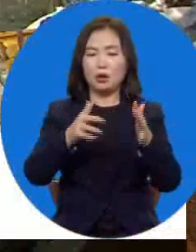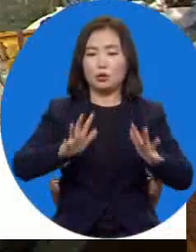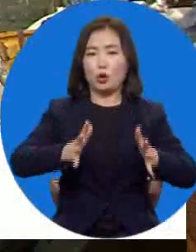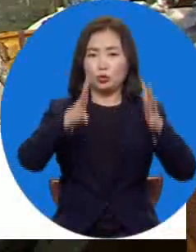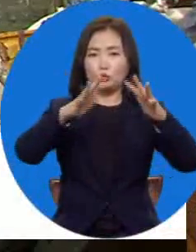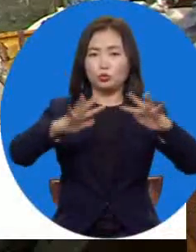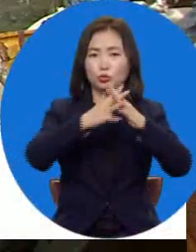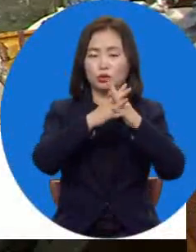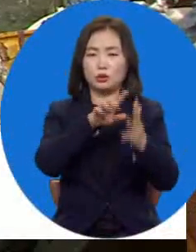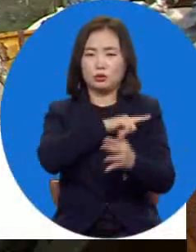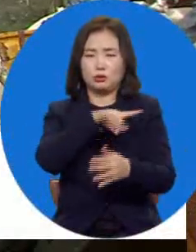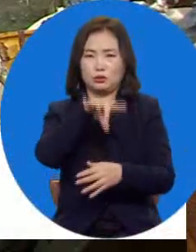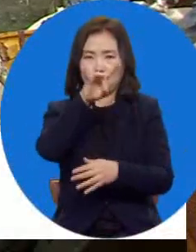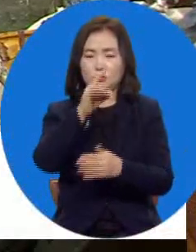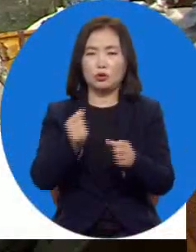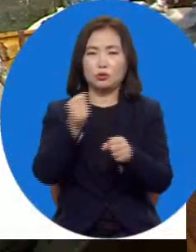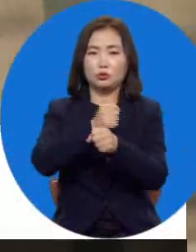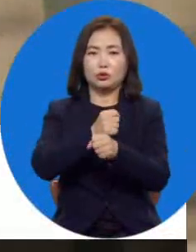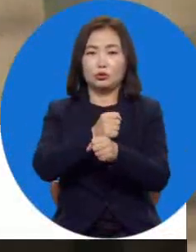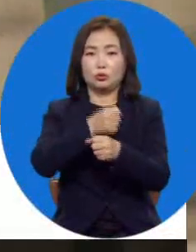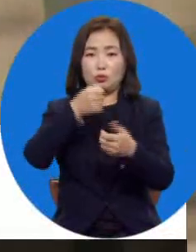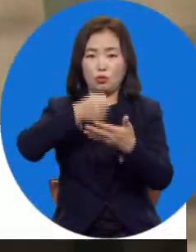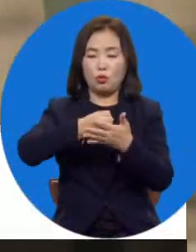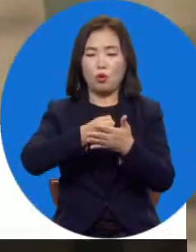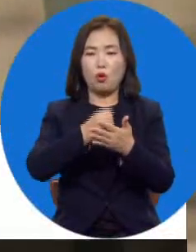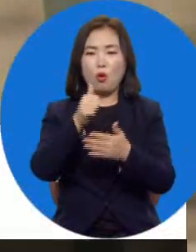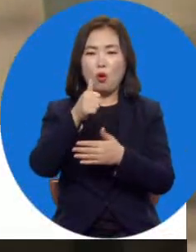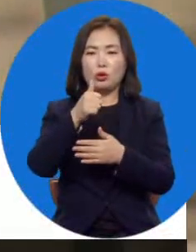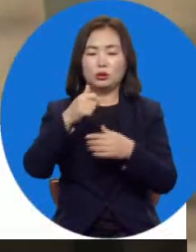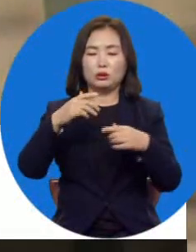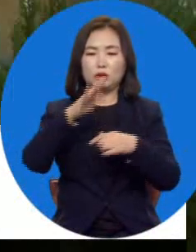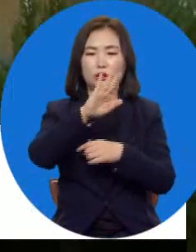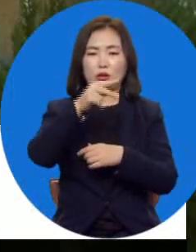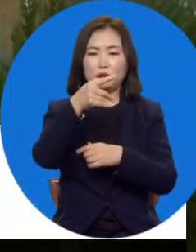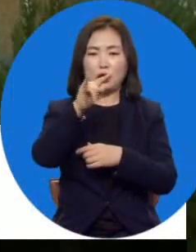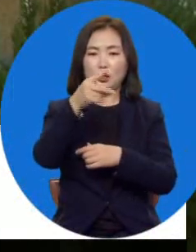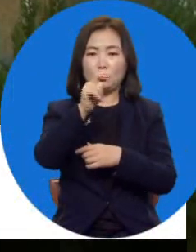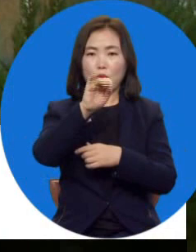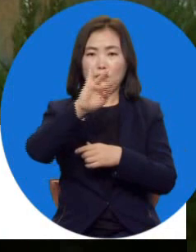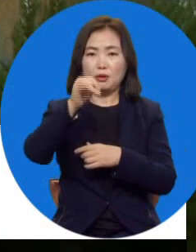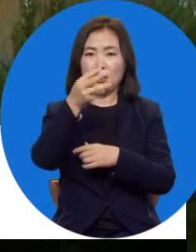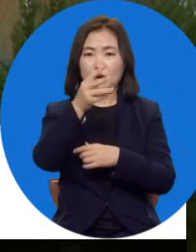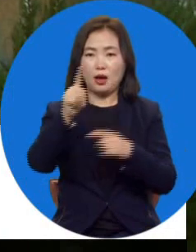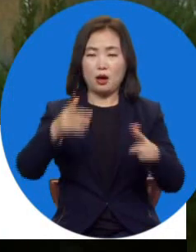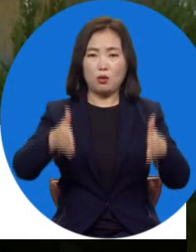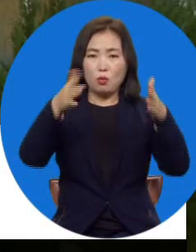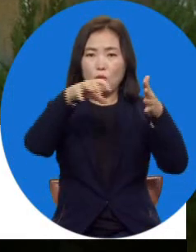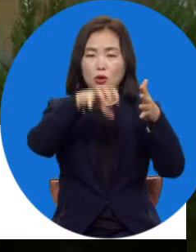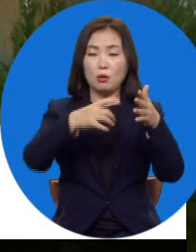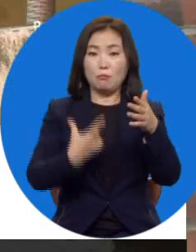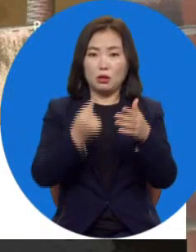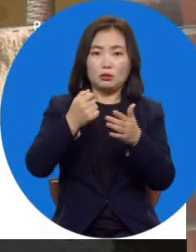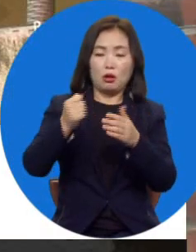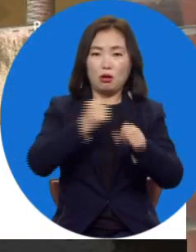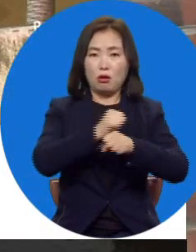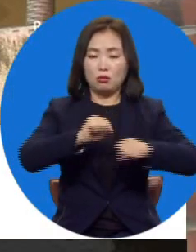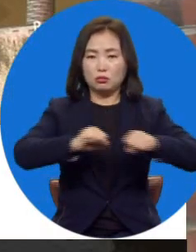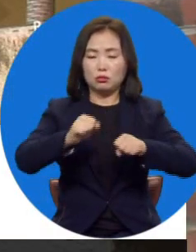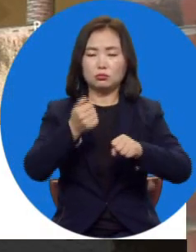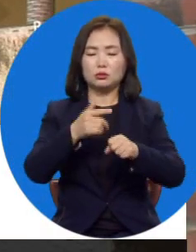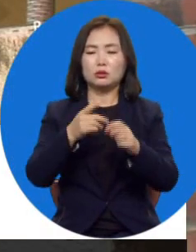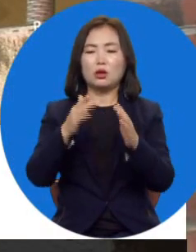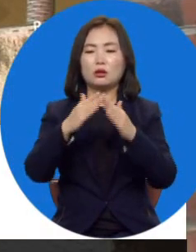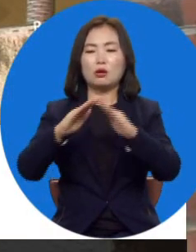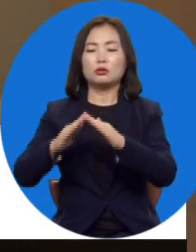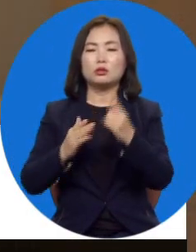가운데 가장 먼저 재건축이 확정된 환호동 대동 빌라 곧 시작될 것 같았던 재건축은 가구당 1억